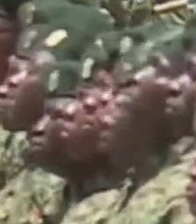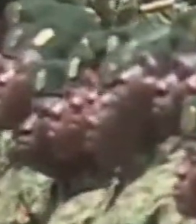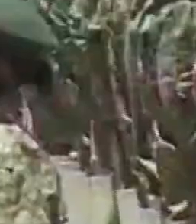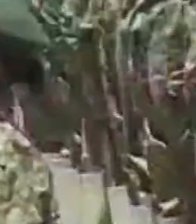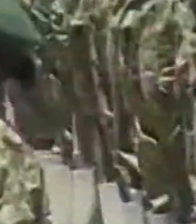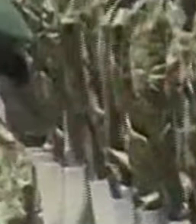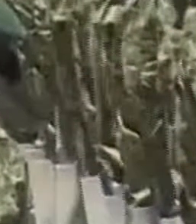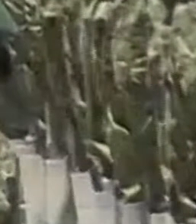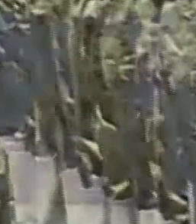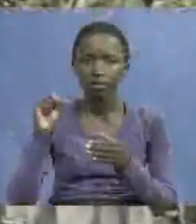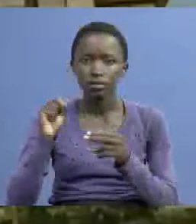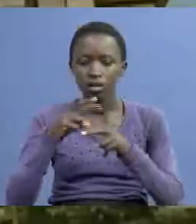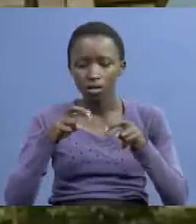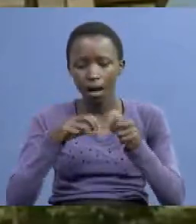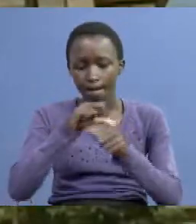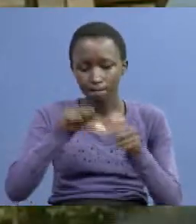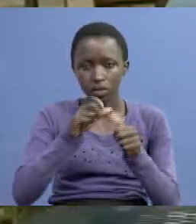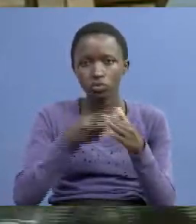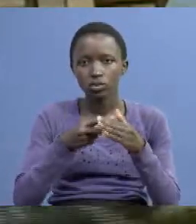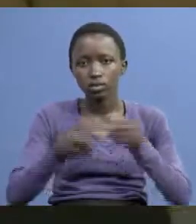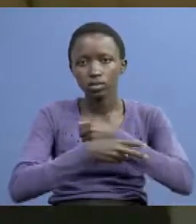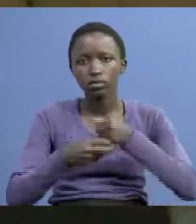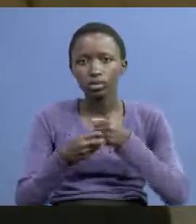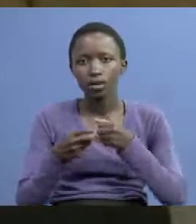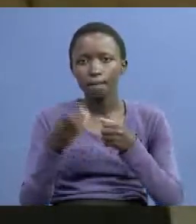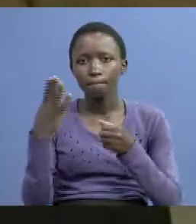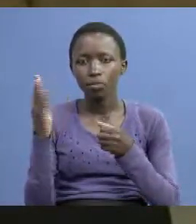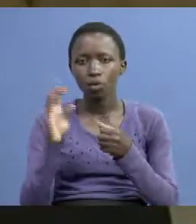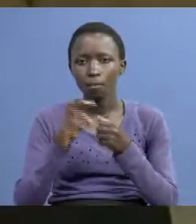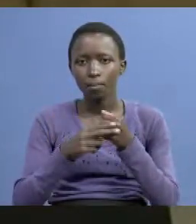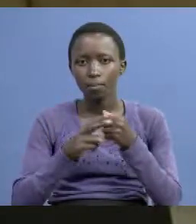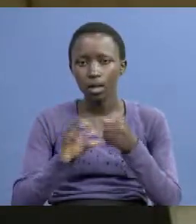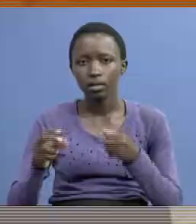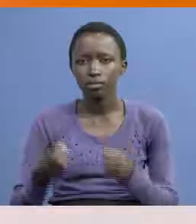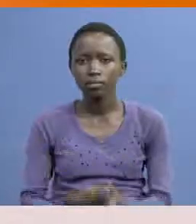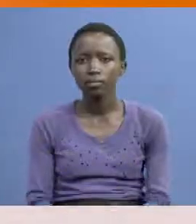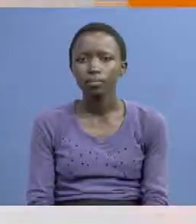Maafisa wa NYS wasailiwa kuhusiana na wizi wa mabilioni ya pesa.